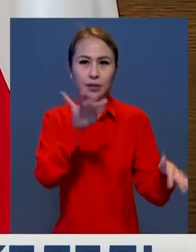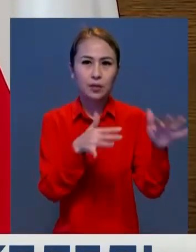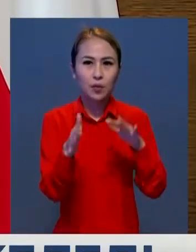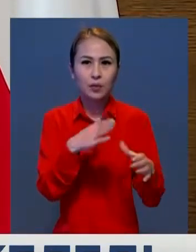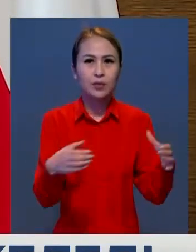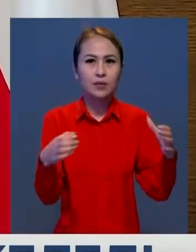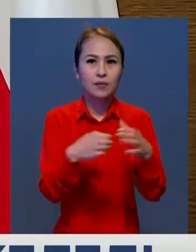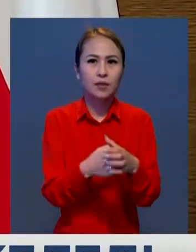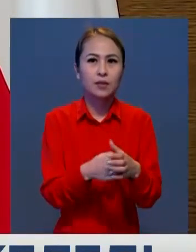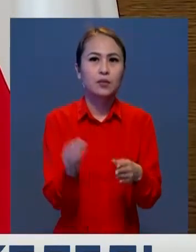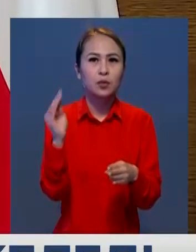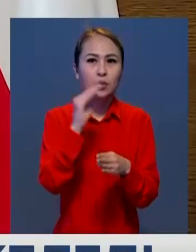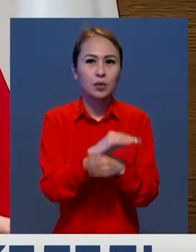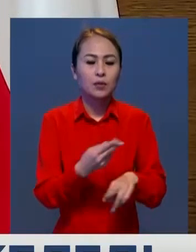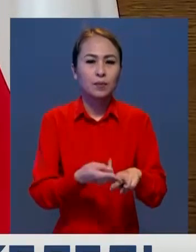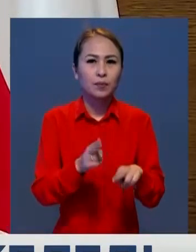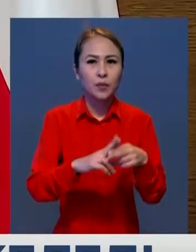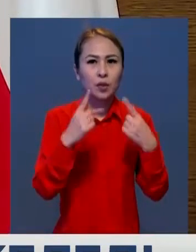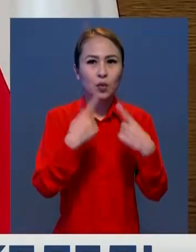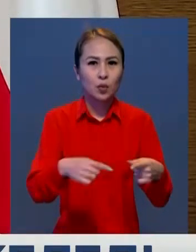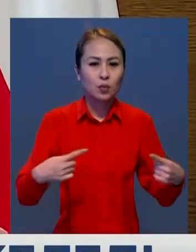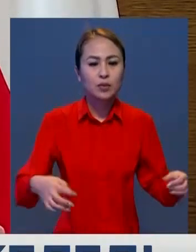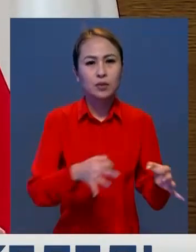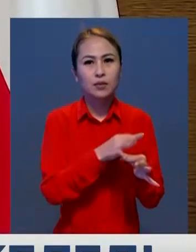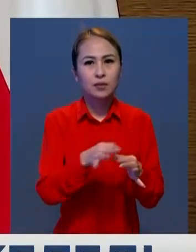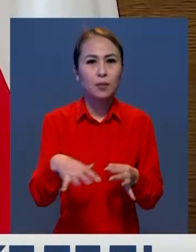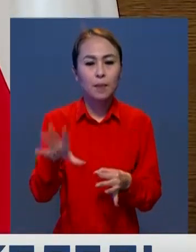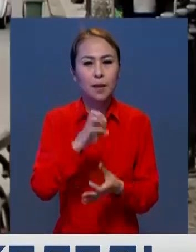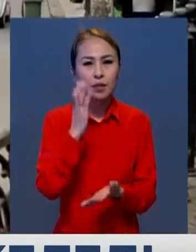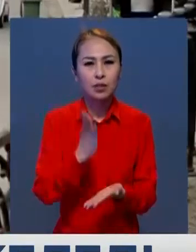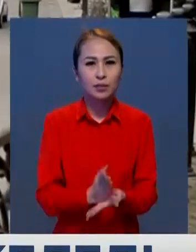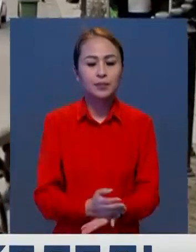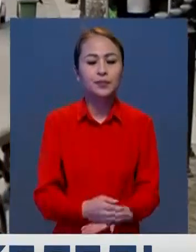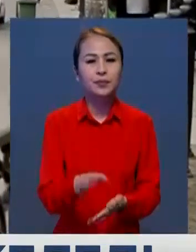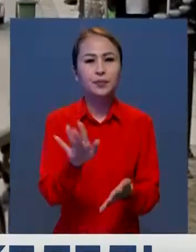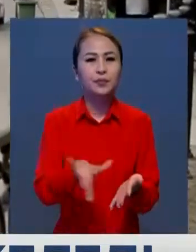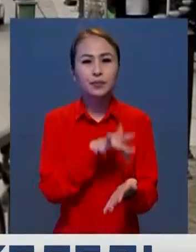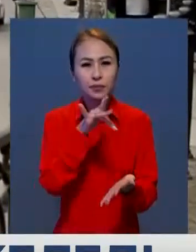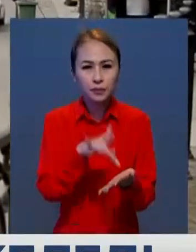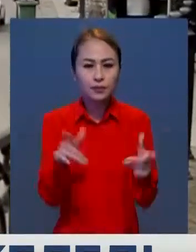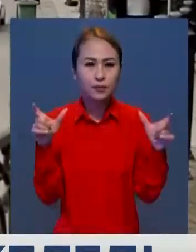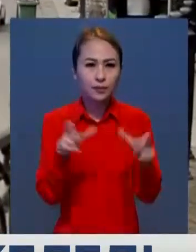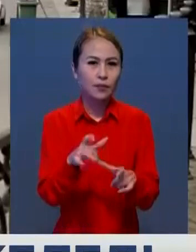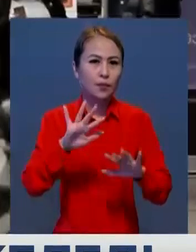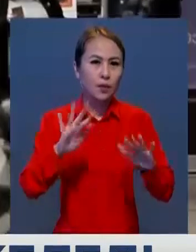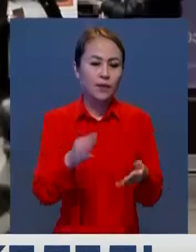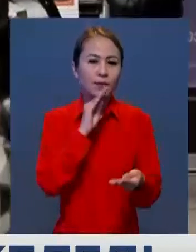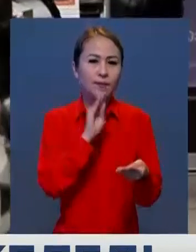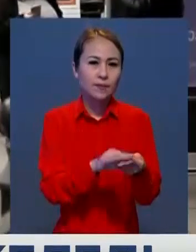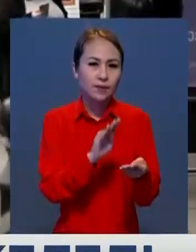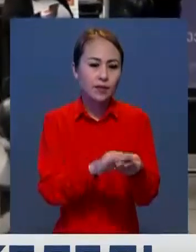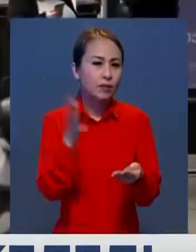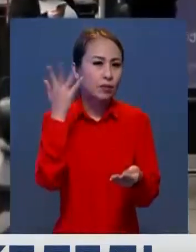жабық болады. Бірақ бізде өзгеде көрікті жерлер баршылық. Ал қалаларда карантиндік жағдай